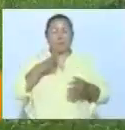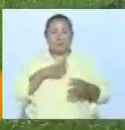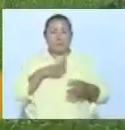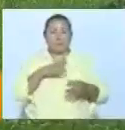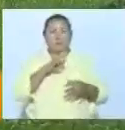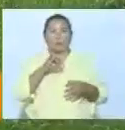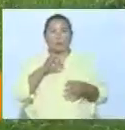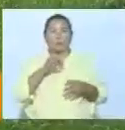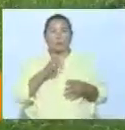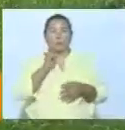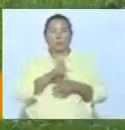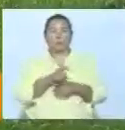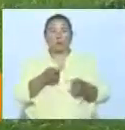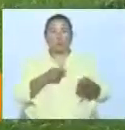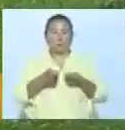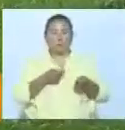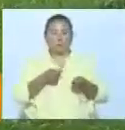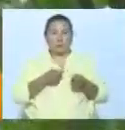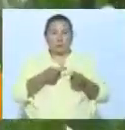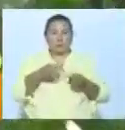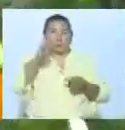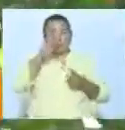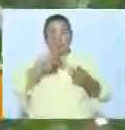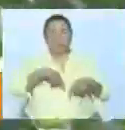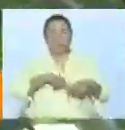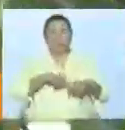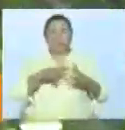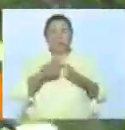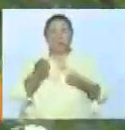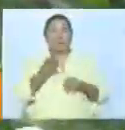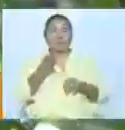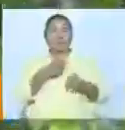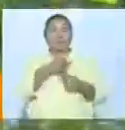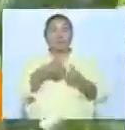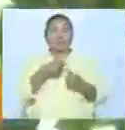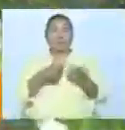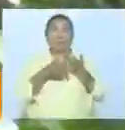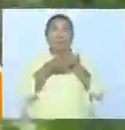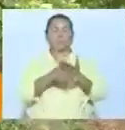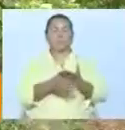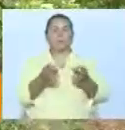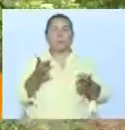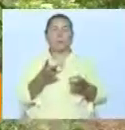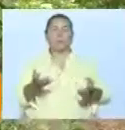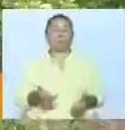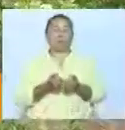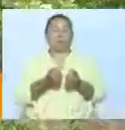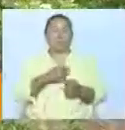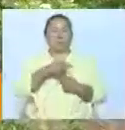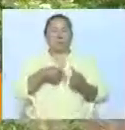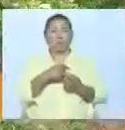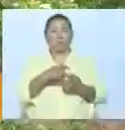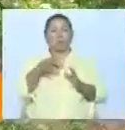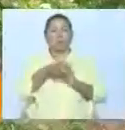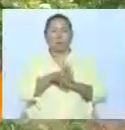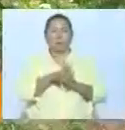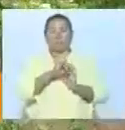рдо хиба поручил руководителям госорганов курирующий и бизнес оказать необходимую предпринимателям